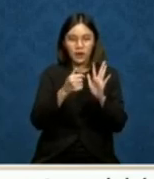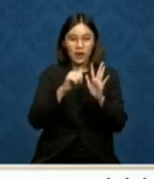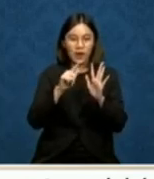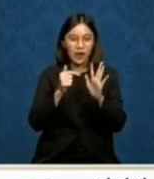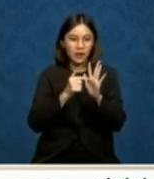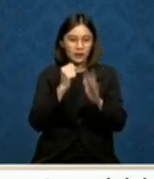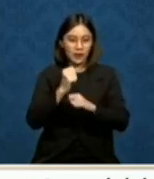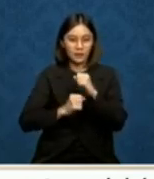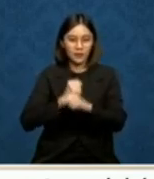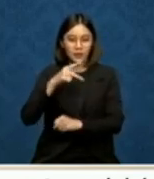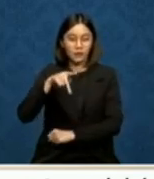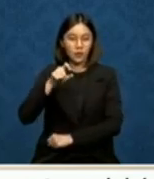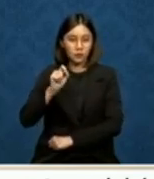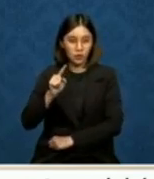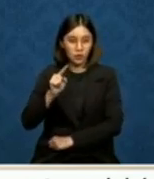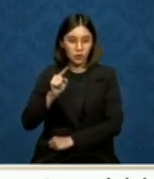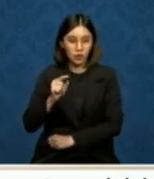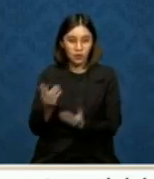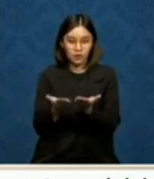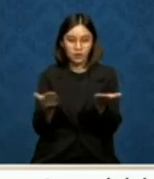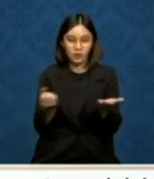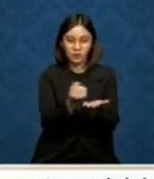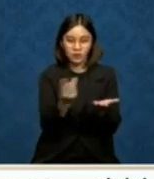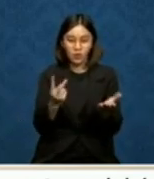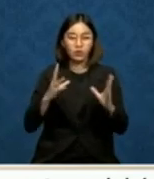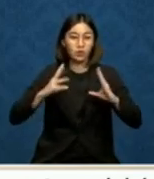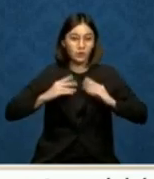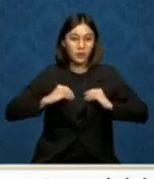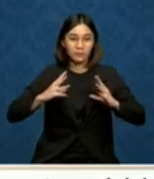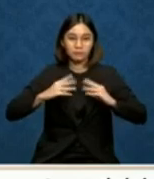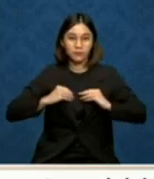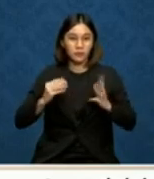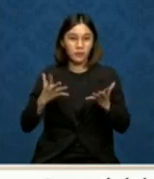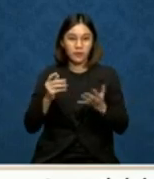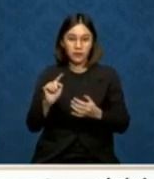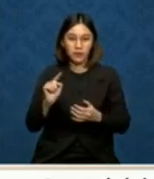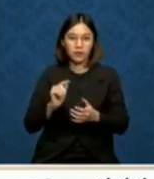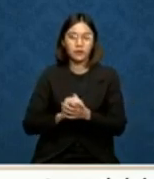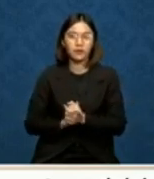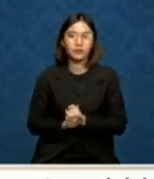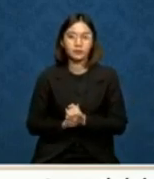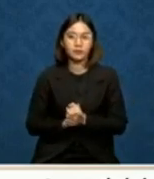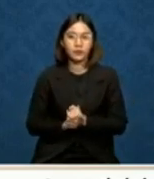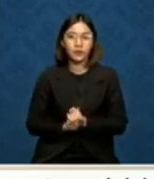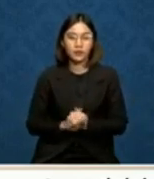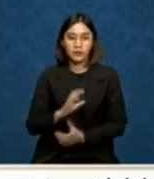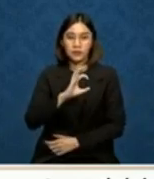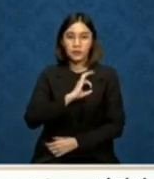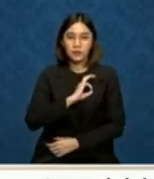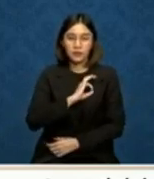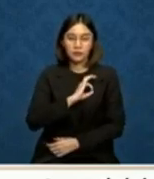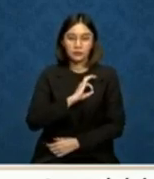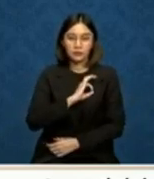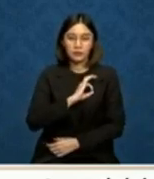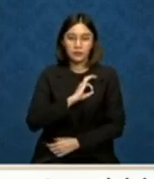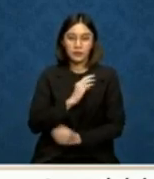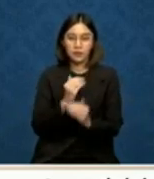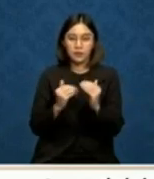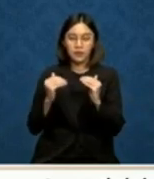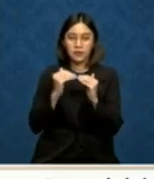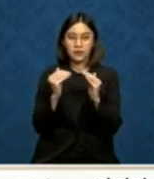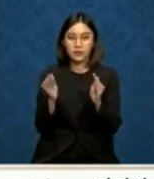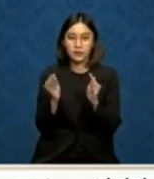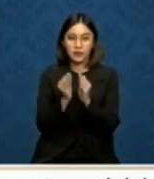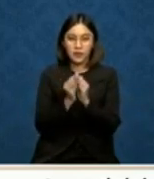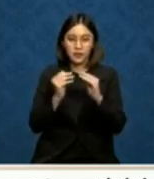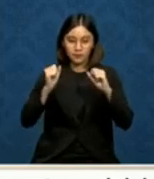บับที่พ.ศ.ทั้ง2ฉบับหรือไม่นะครับเชิญท่านสมาชิกใช้สิทธิ์ออก